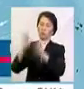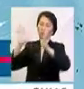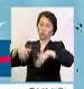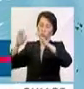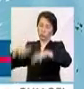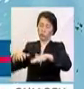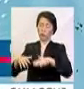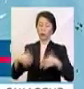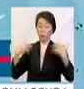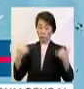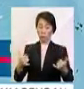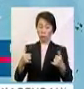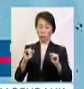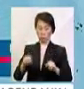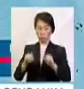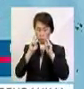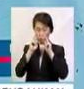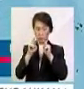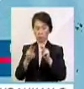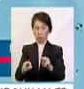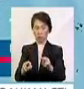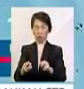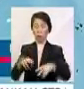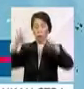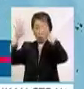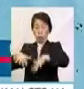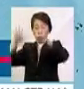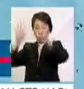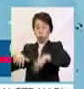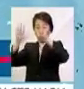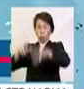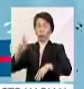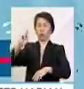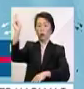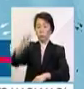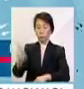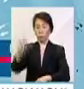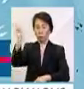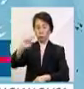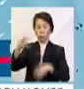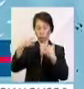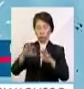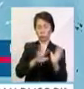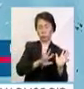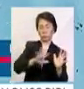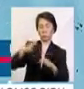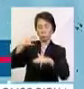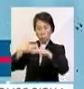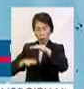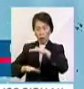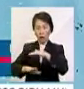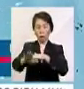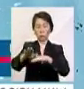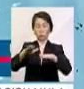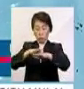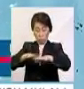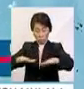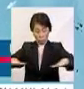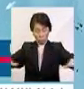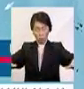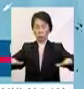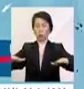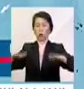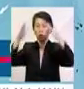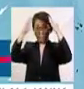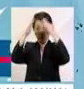ketika ini dapat juga kita perhatikan hujan lebat dan ribut petir kini sudah mula bergerak masuk ke kawasan daratan